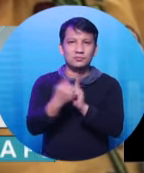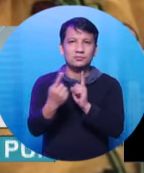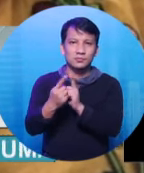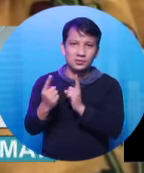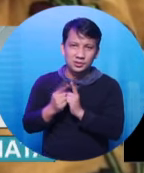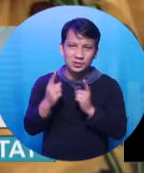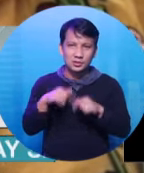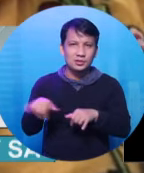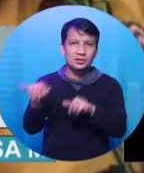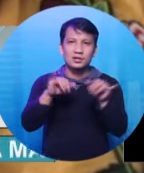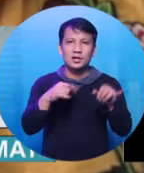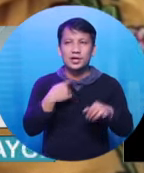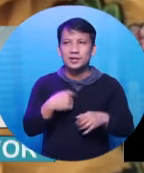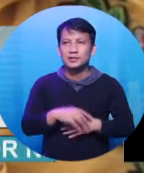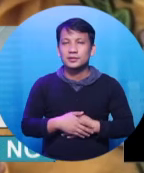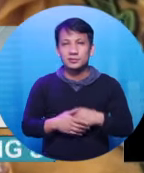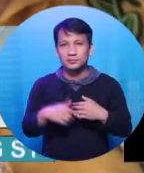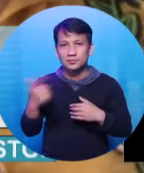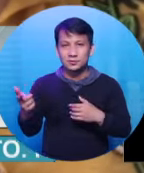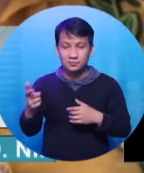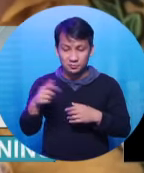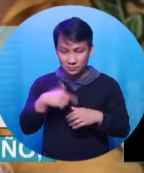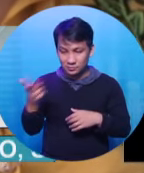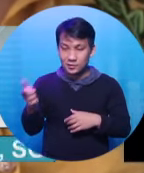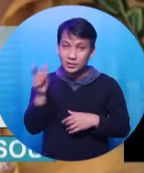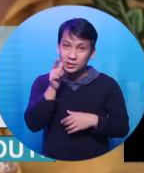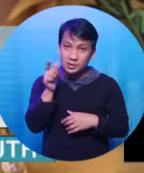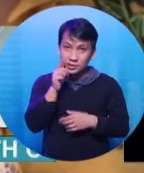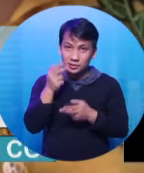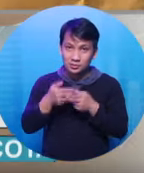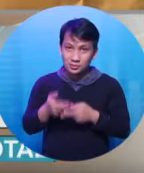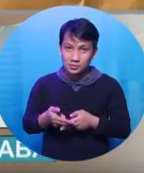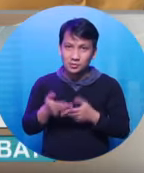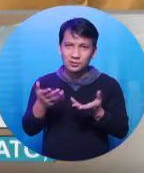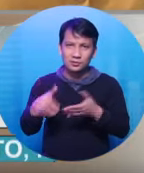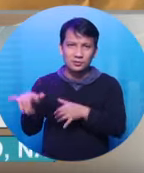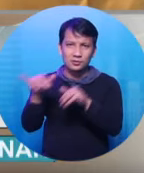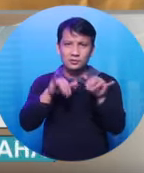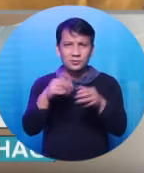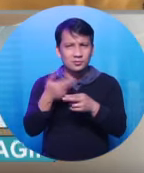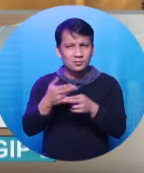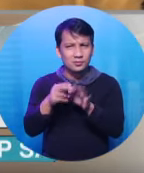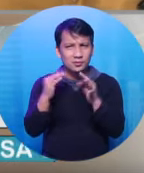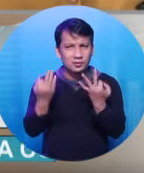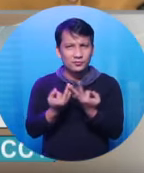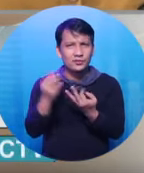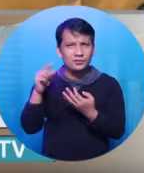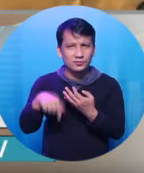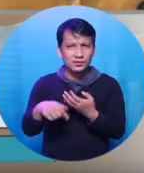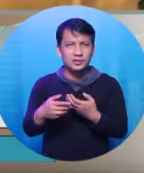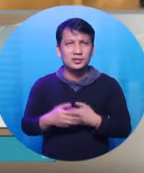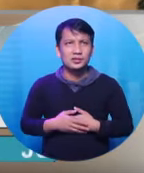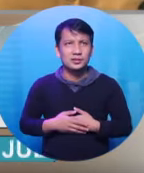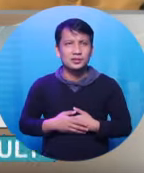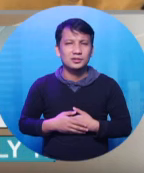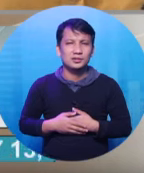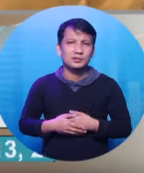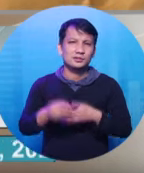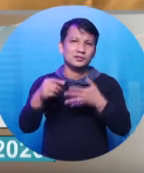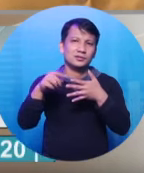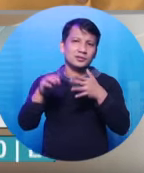tayo. Tama. Kayo naman po, Ma'am Leni, meron kayo bagay din mga pangalan? It's okay, mga kakilala nyo, kamag-anak nyo, pangalanan nyo